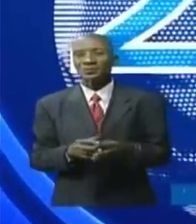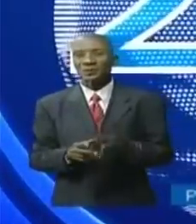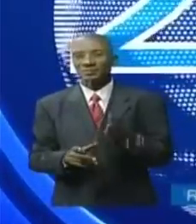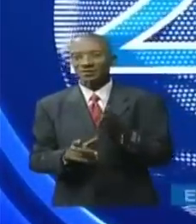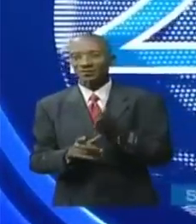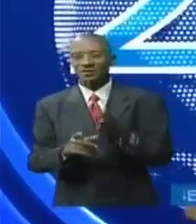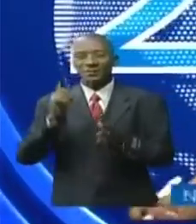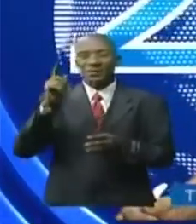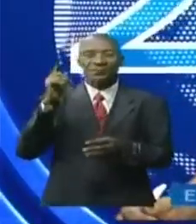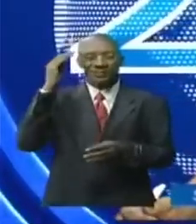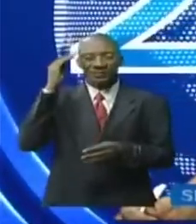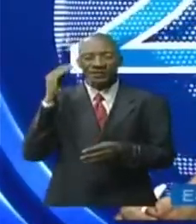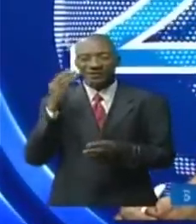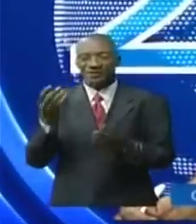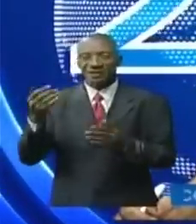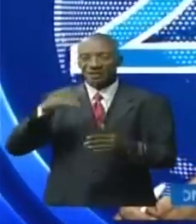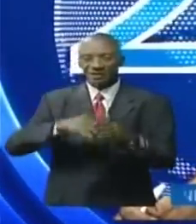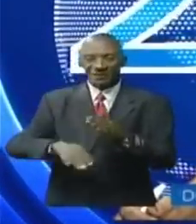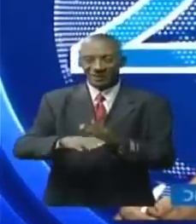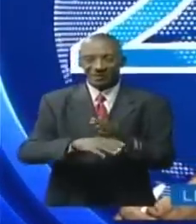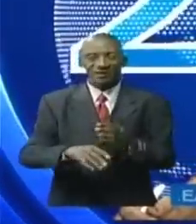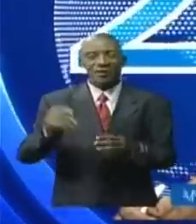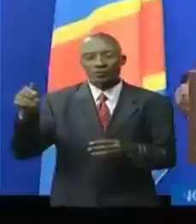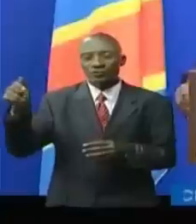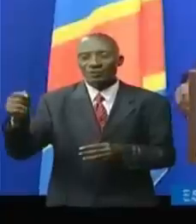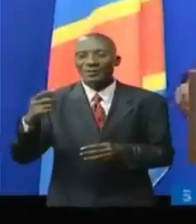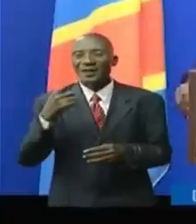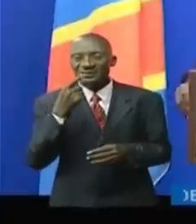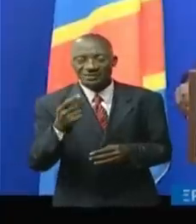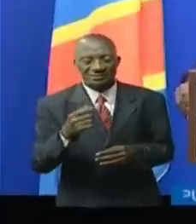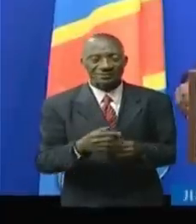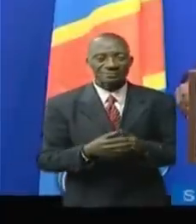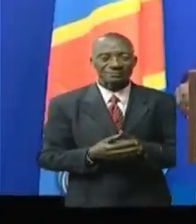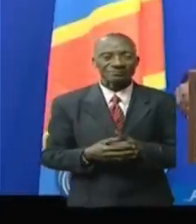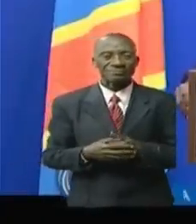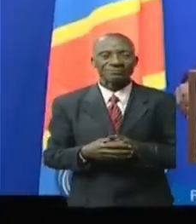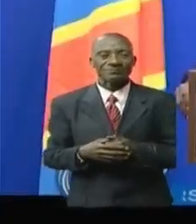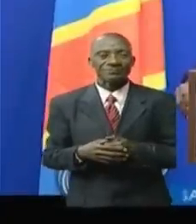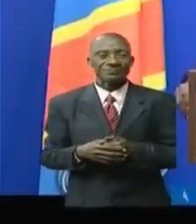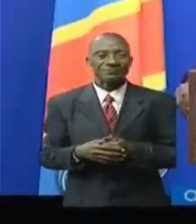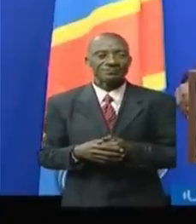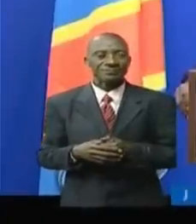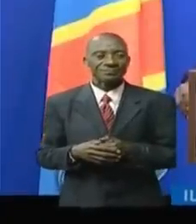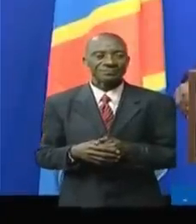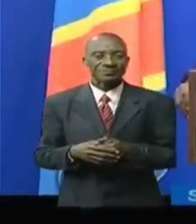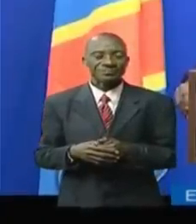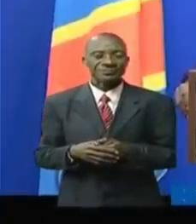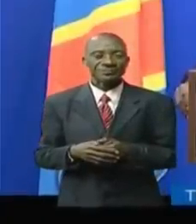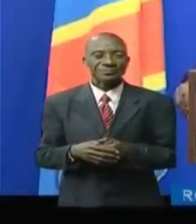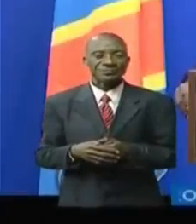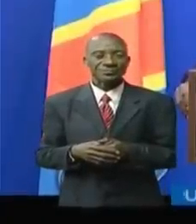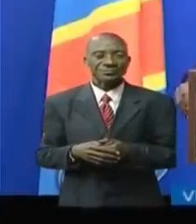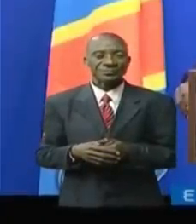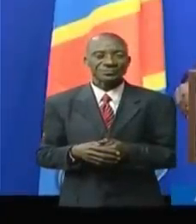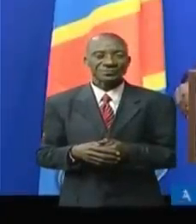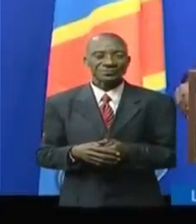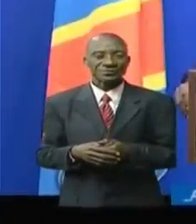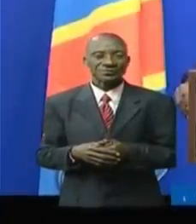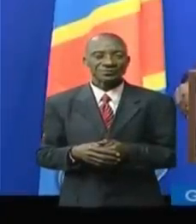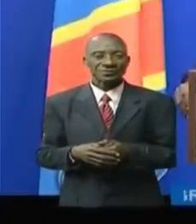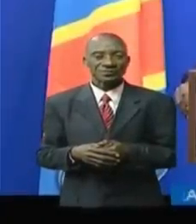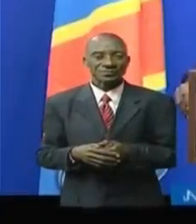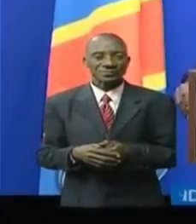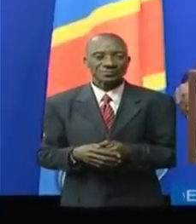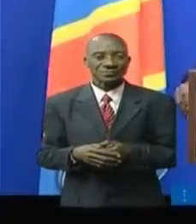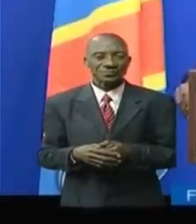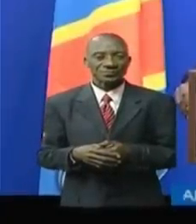de l'Intérieur, a haussé le ton. Je demande à cet effet, non